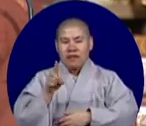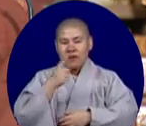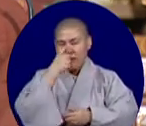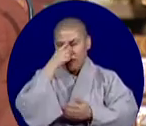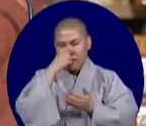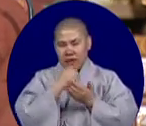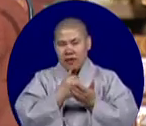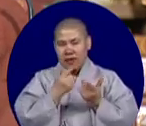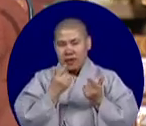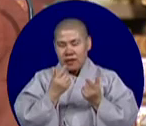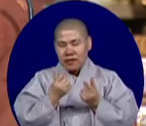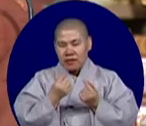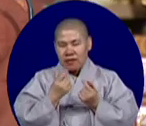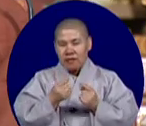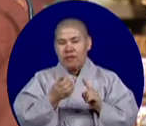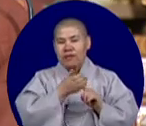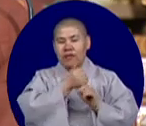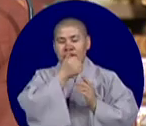있는데, 완전히